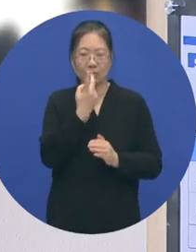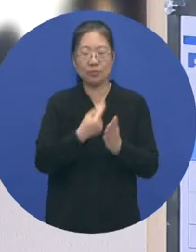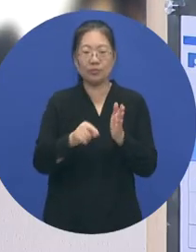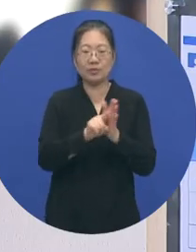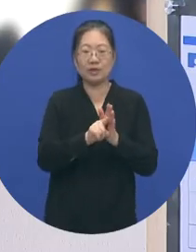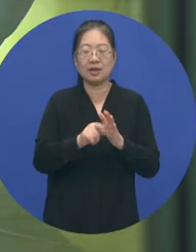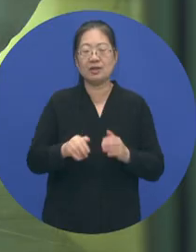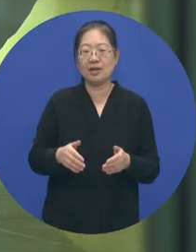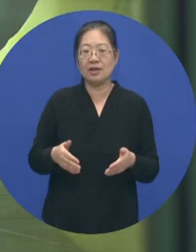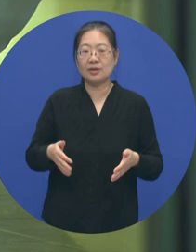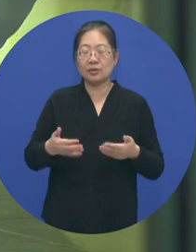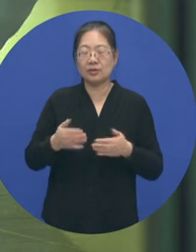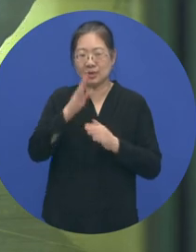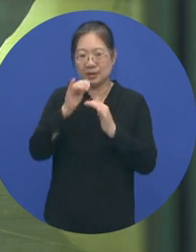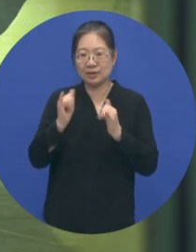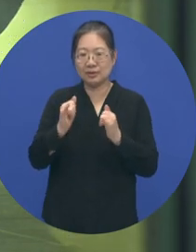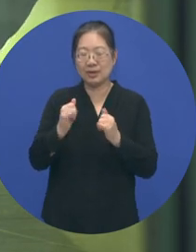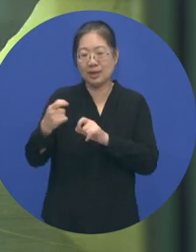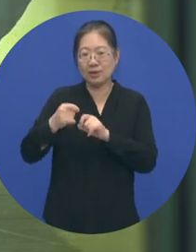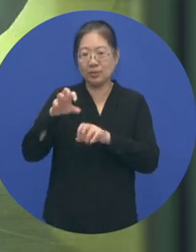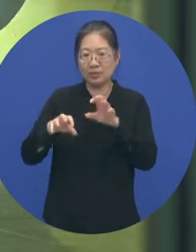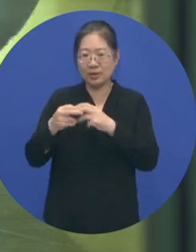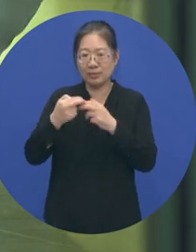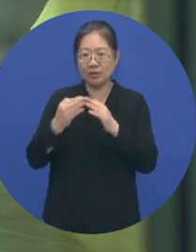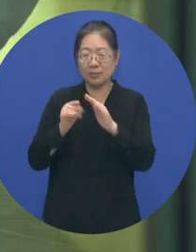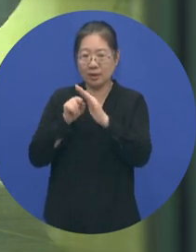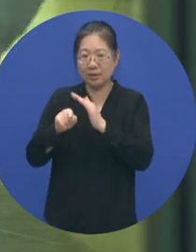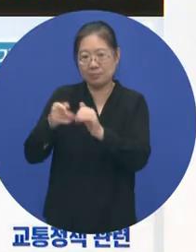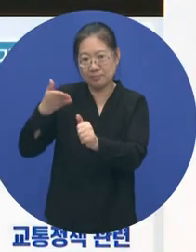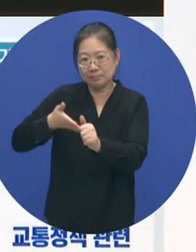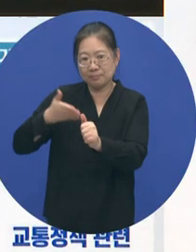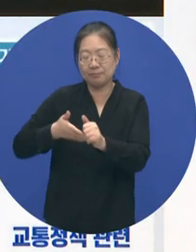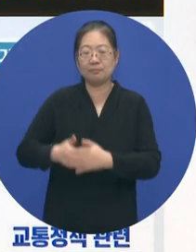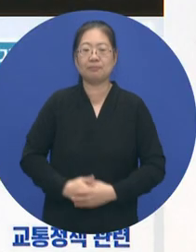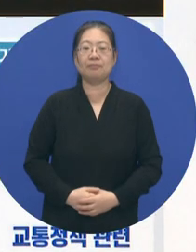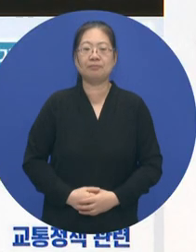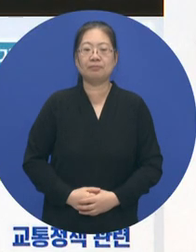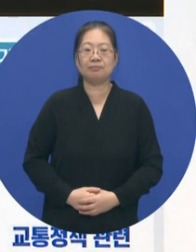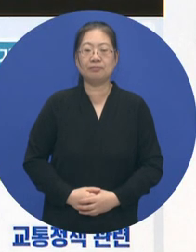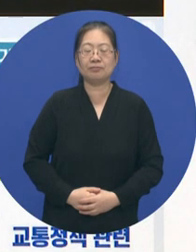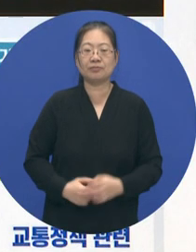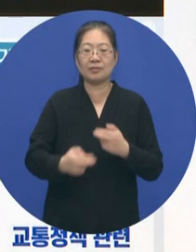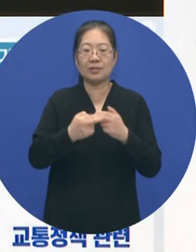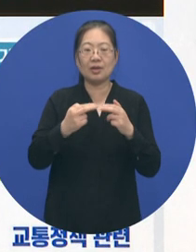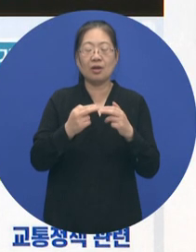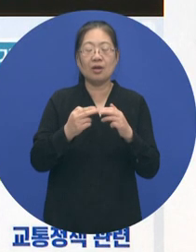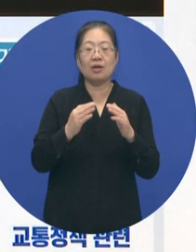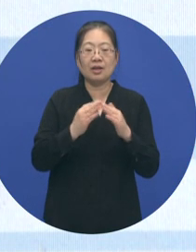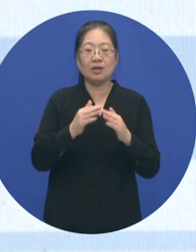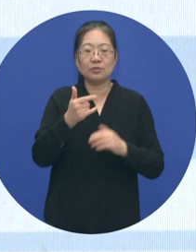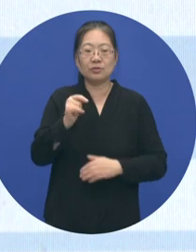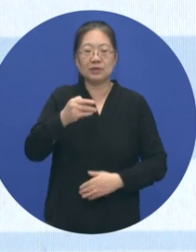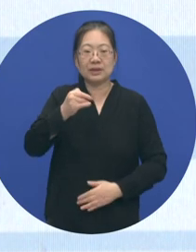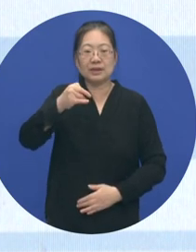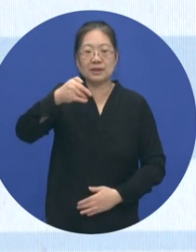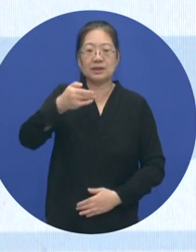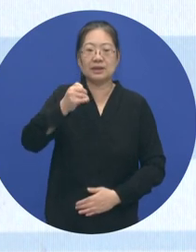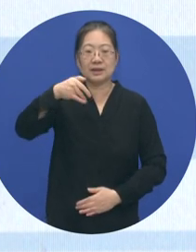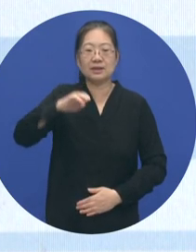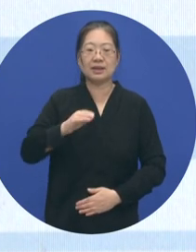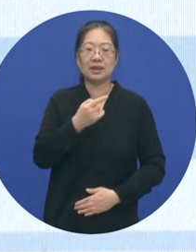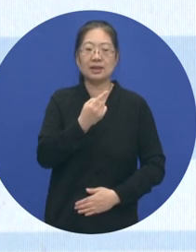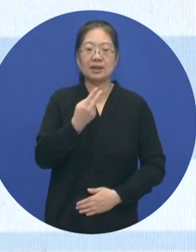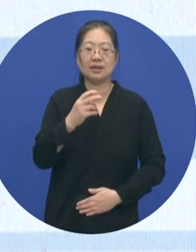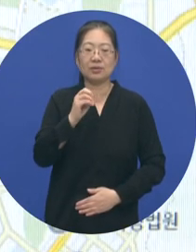있도록 경증 환자의 경우 가까운 동네 병원을 방문해 줄 것을 당부했습니다. 진료 병원 정보는 경기도 누리집과 110